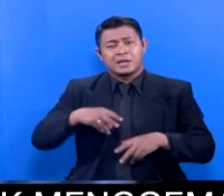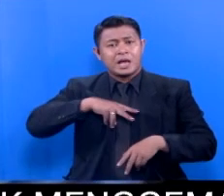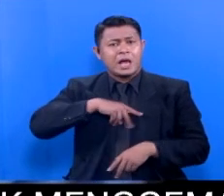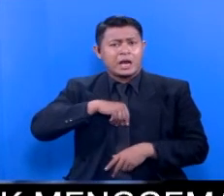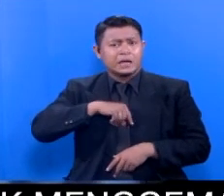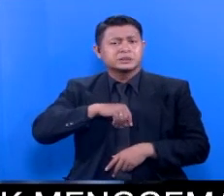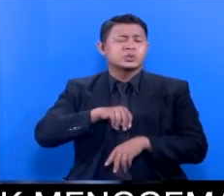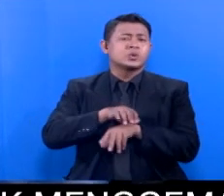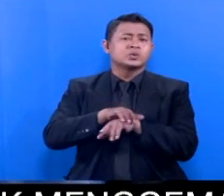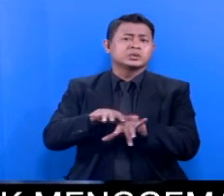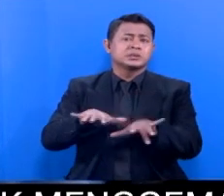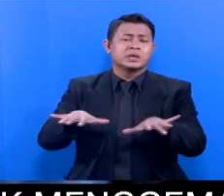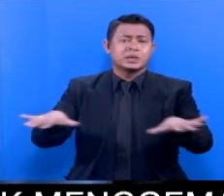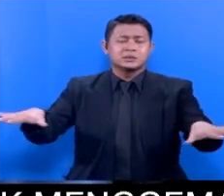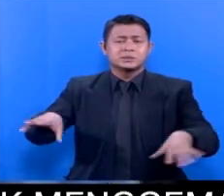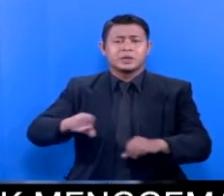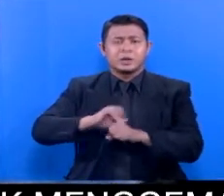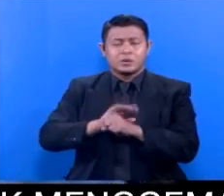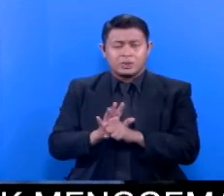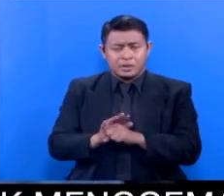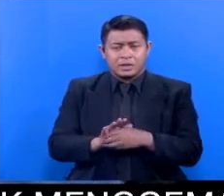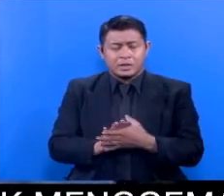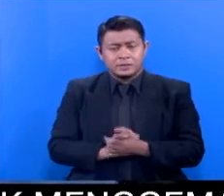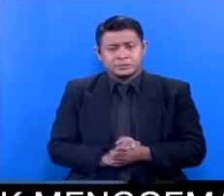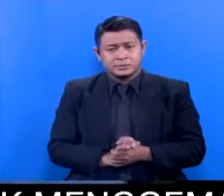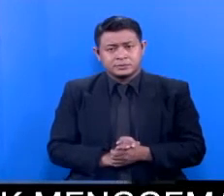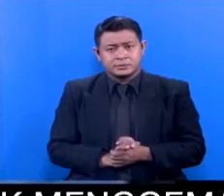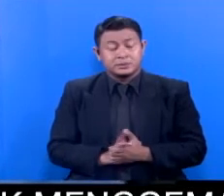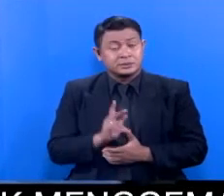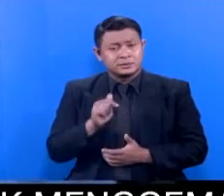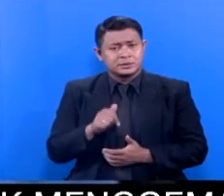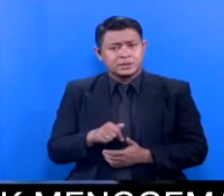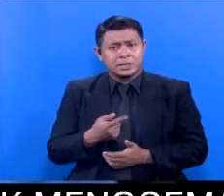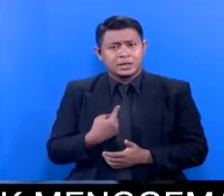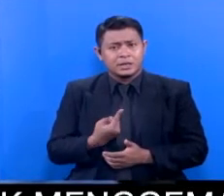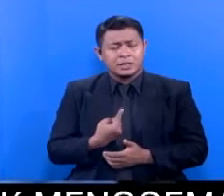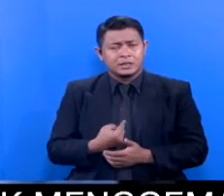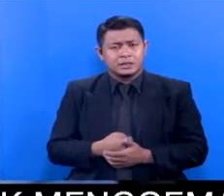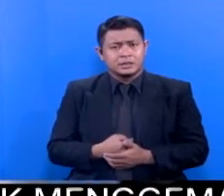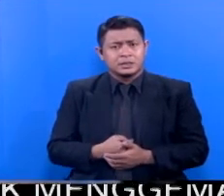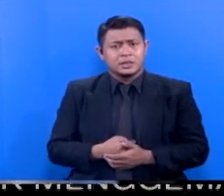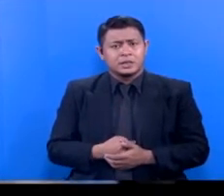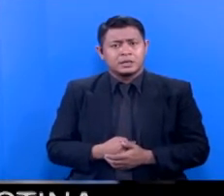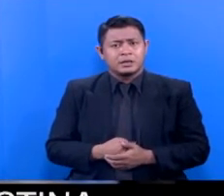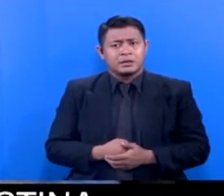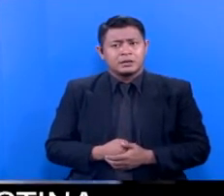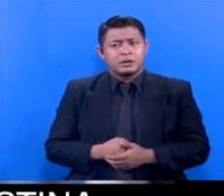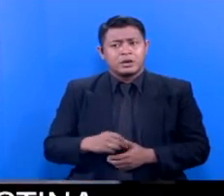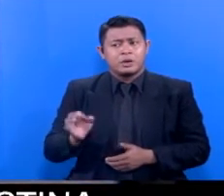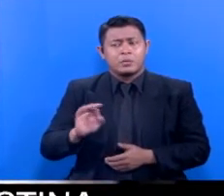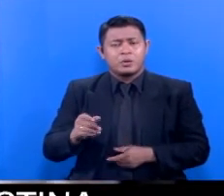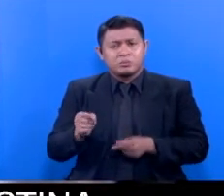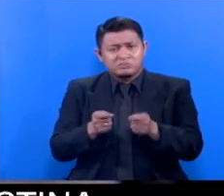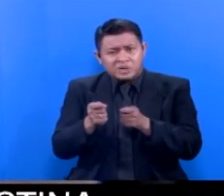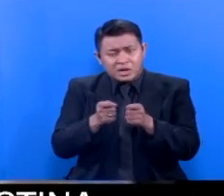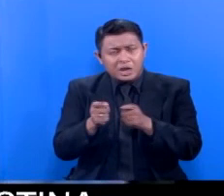untuk penyebaran COVID-nya ya. Menurut saya gini, sekarang itu kita statusnya adalah belum terkendali